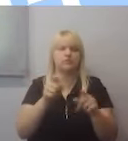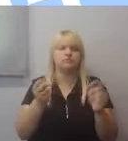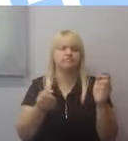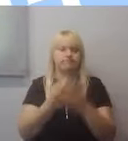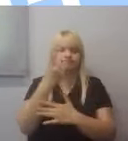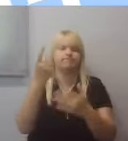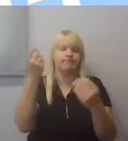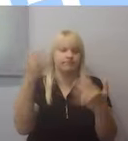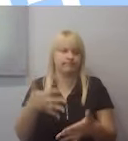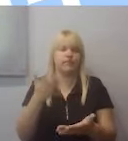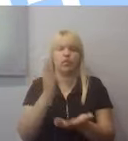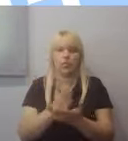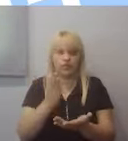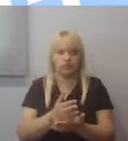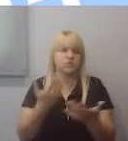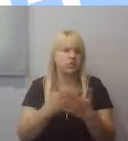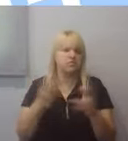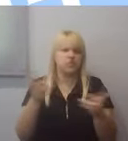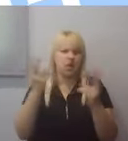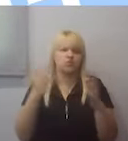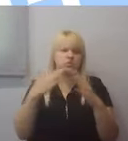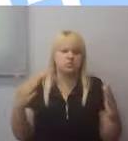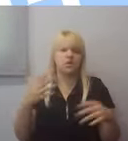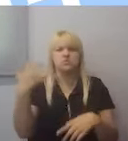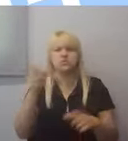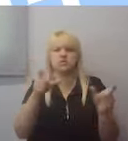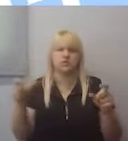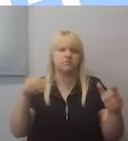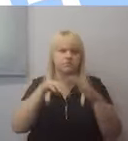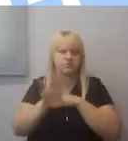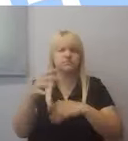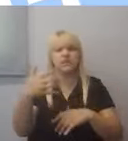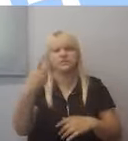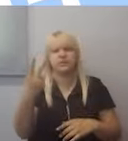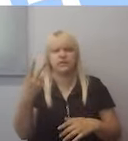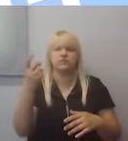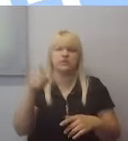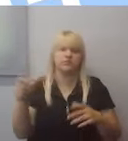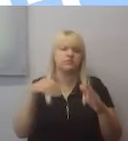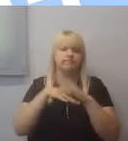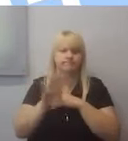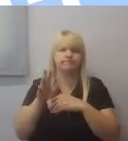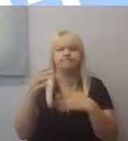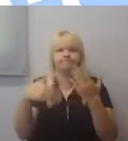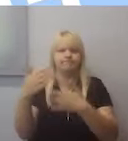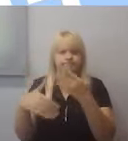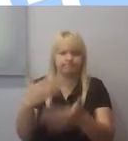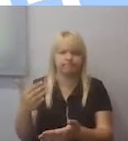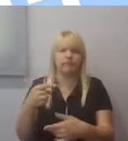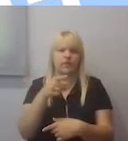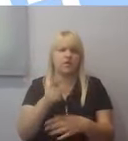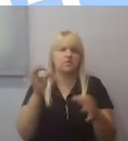degošajā mājā evakuē 50 cilvēkus ja 52 un tā tālāk ja pēc būtības daudz un